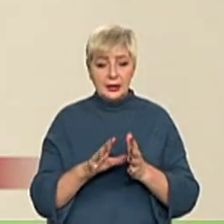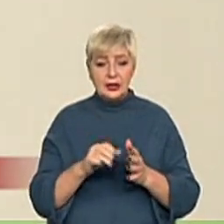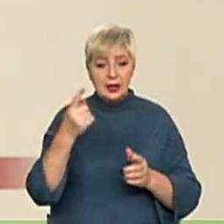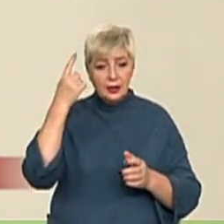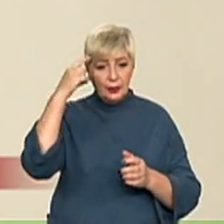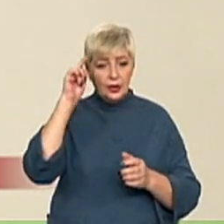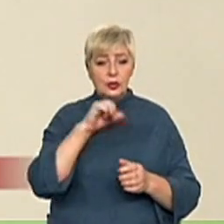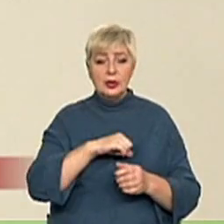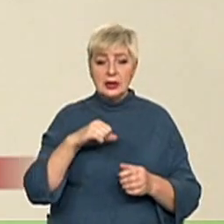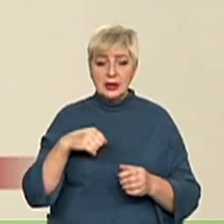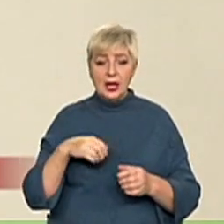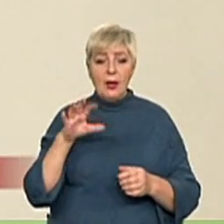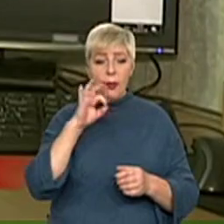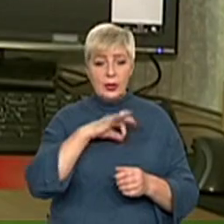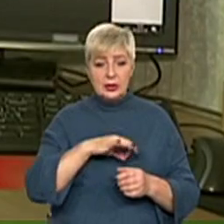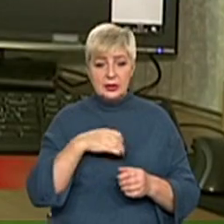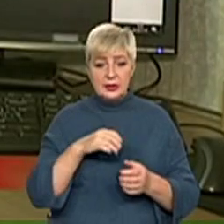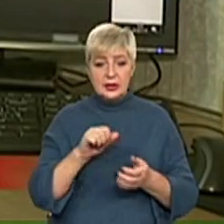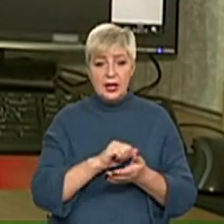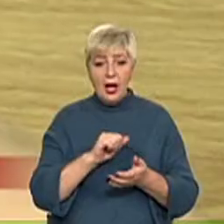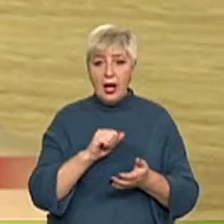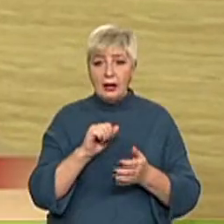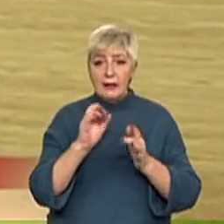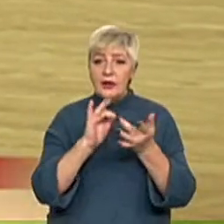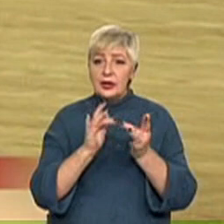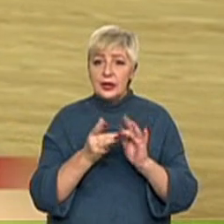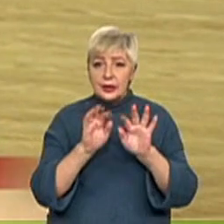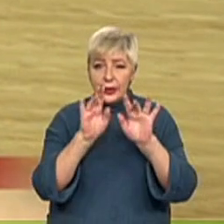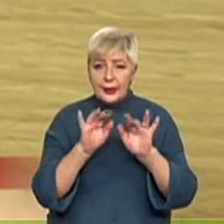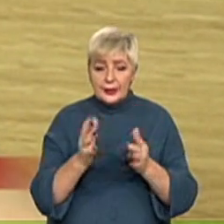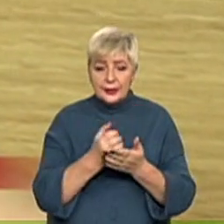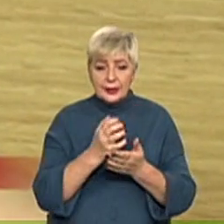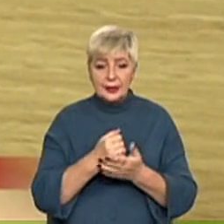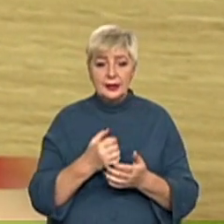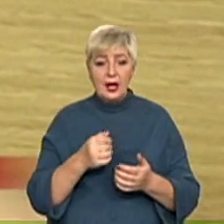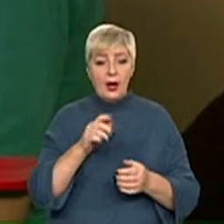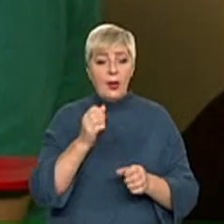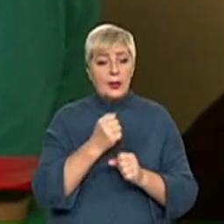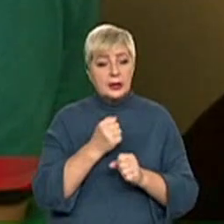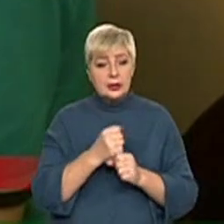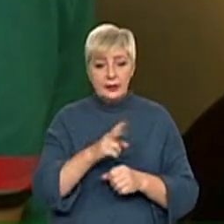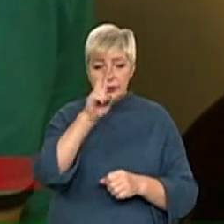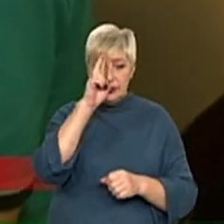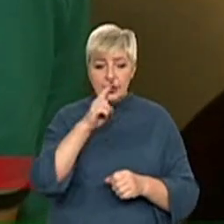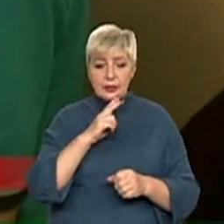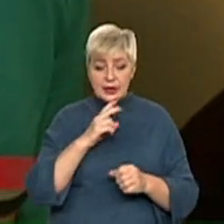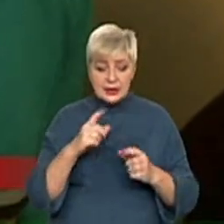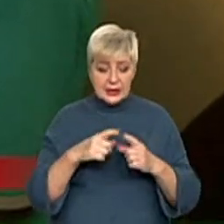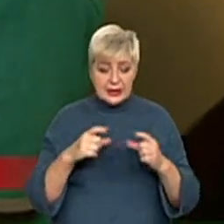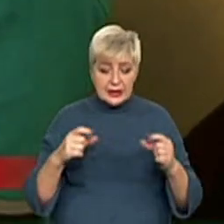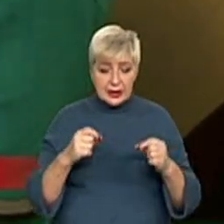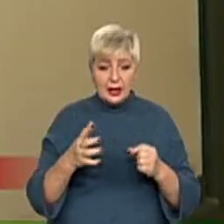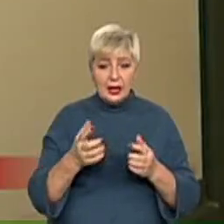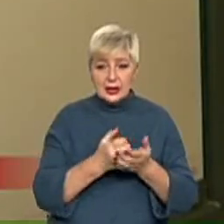сам, використовувався матеріалами, доступними в інтернеті. Над винаходом Макар працював 2 місяці, деталі знаходив